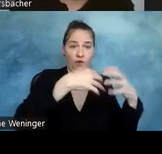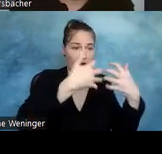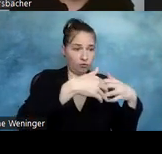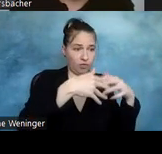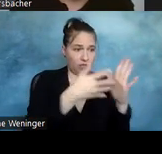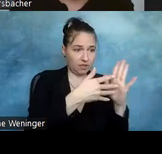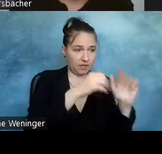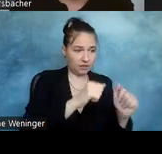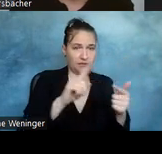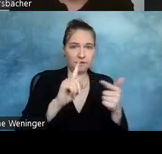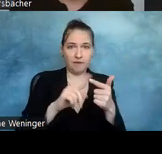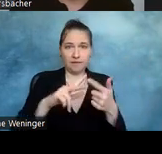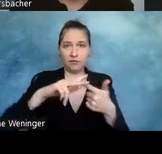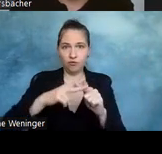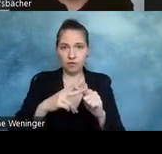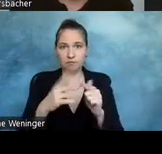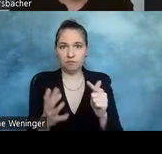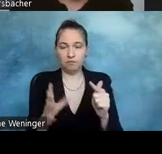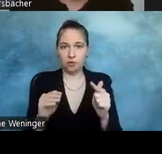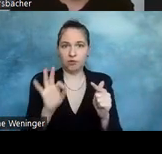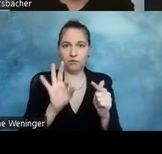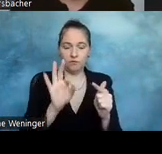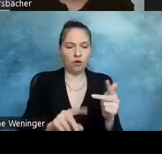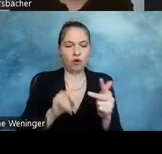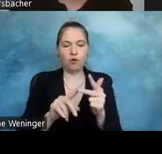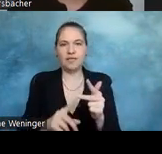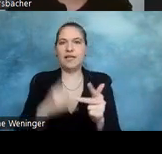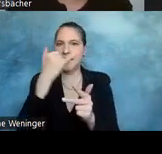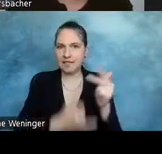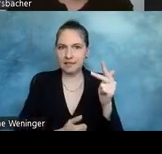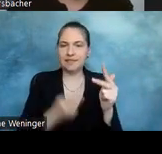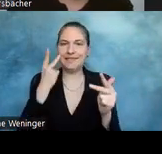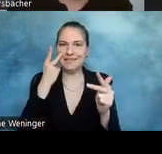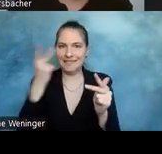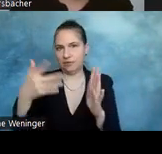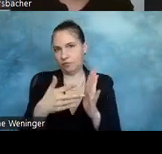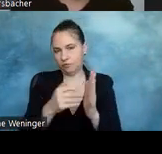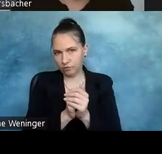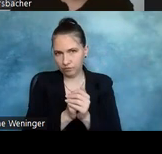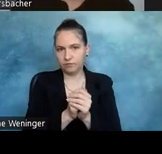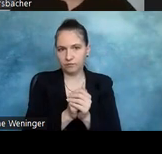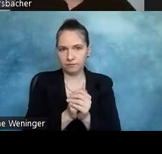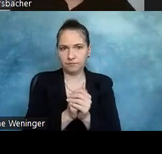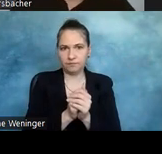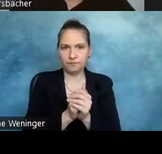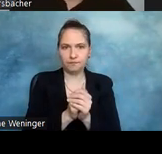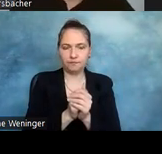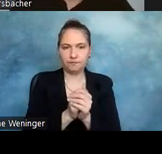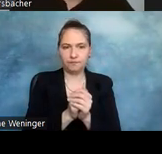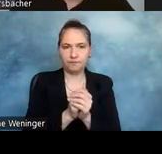kann man Tools einsetzen und zum Schluss dann kommt erst die eigentliche Sichtprüfung für den Rest, den man da jetzt nicht testen konnte.